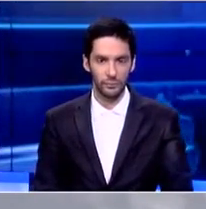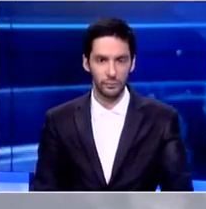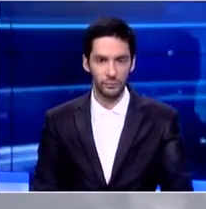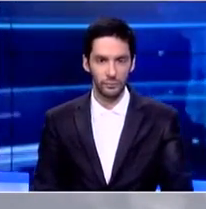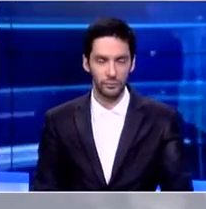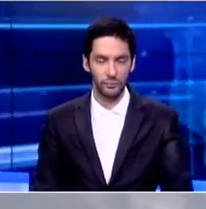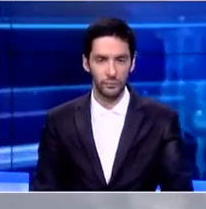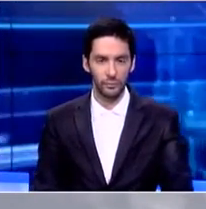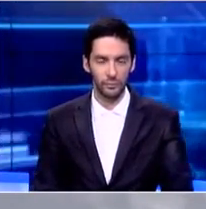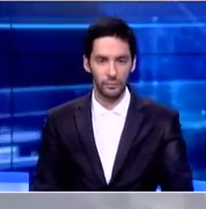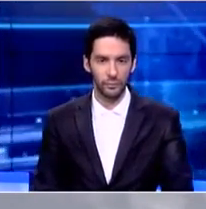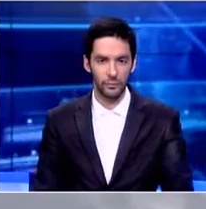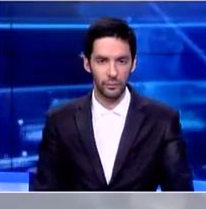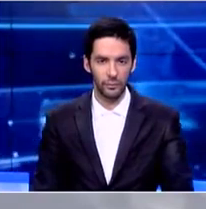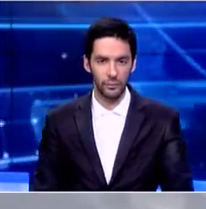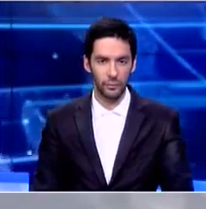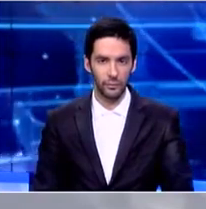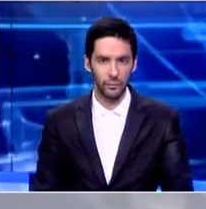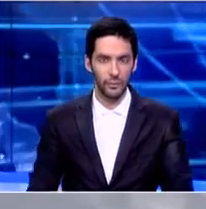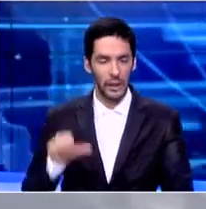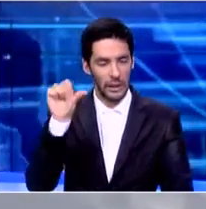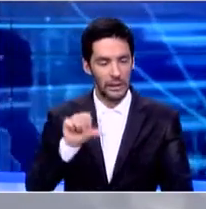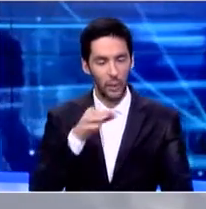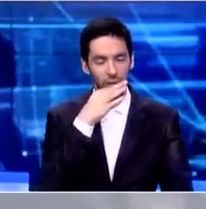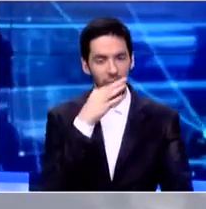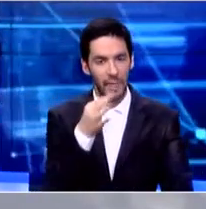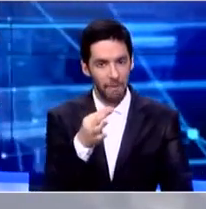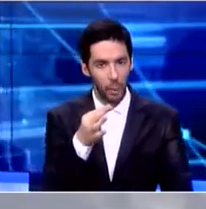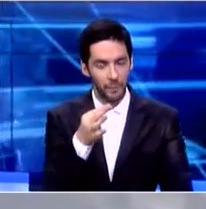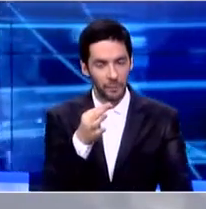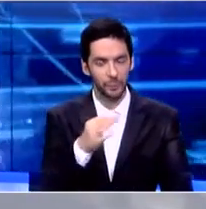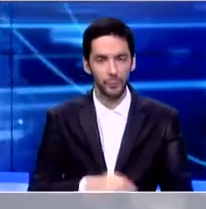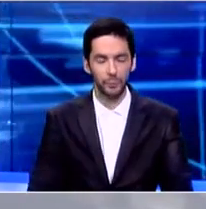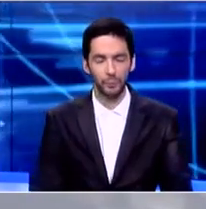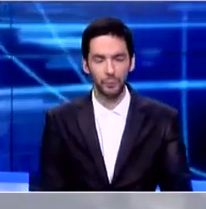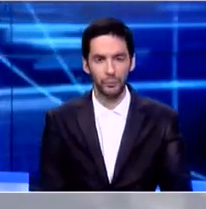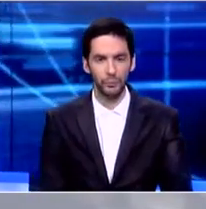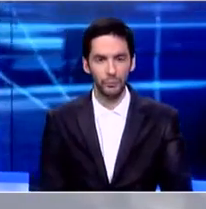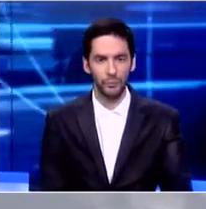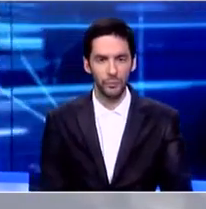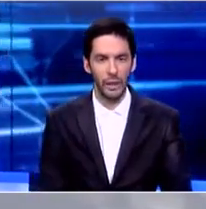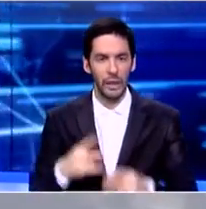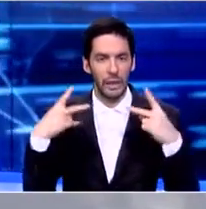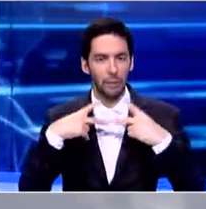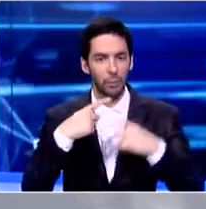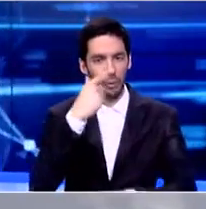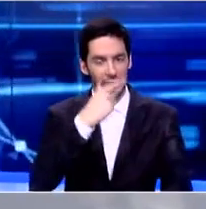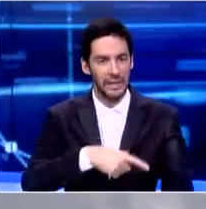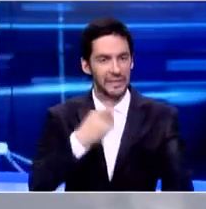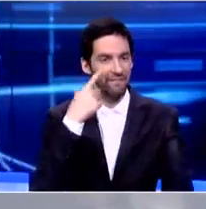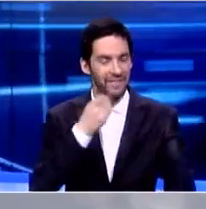Θα μου επιτρέψετε να ανακοινώσω και εγώ, έχει ήδη ανακοινωθεί από το Υπουργείο, ότι το Υπουργείο Υγείας έχει έρθει σε συμφωνία